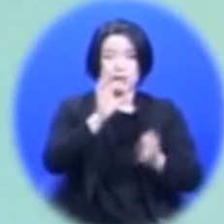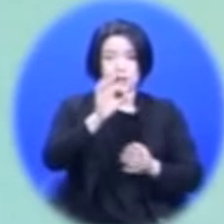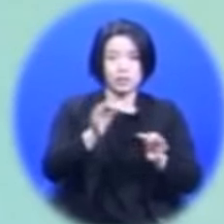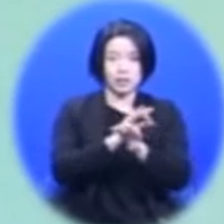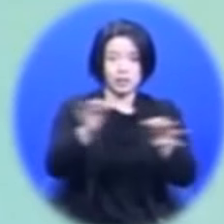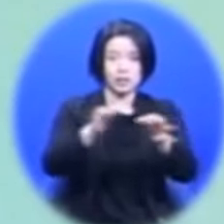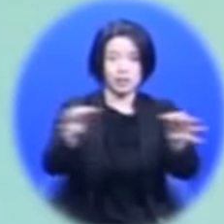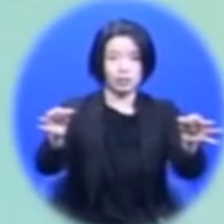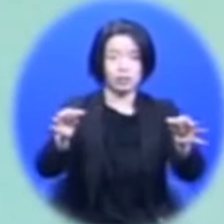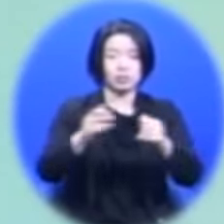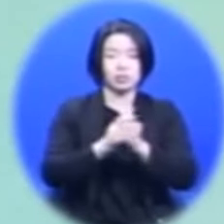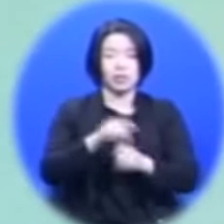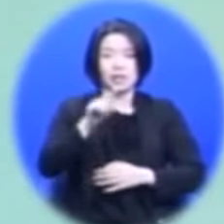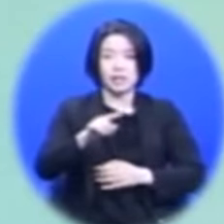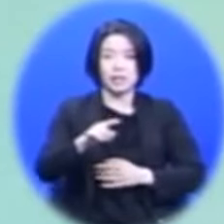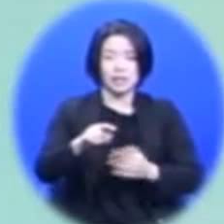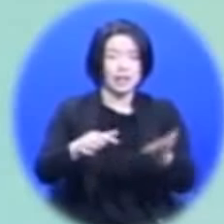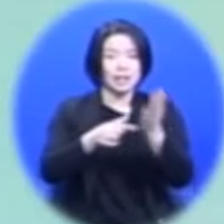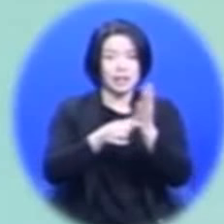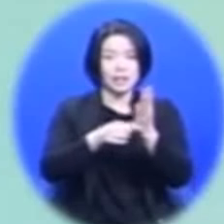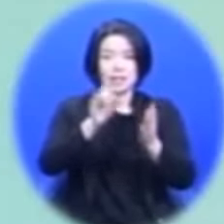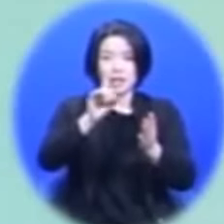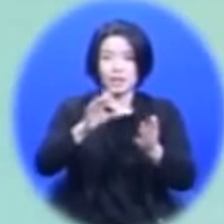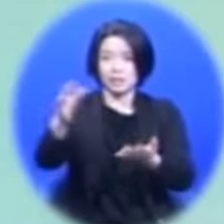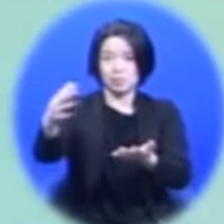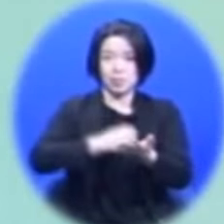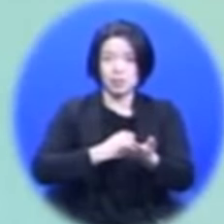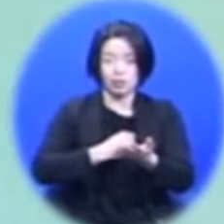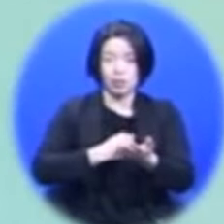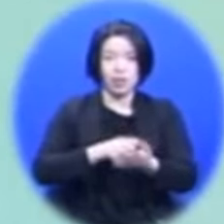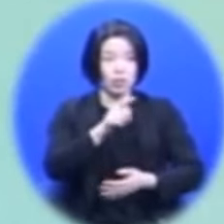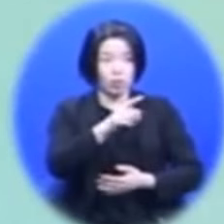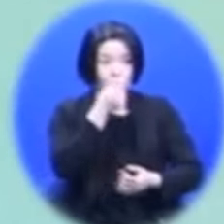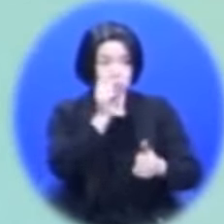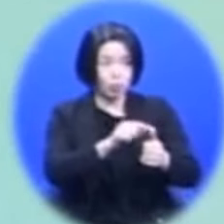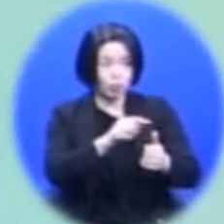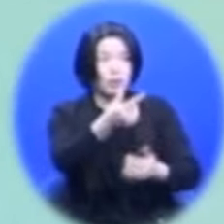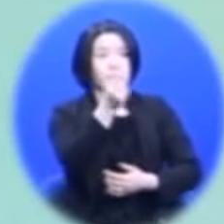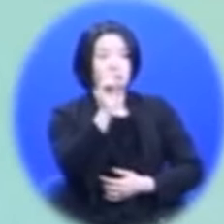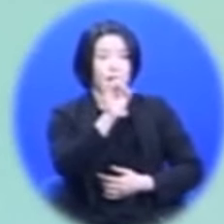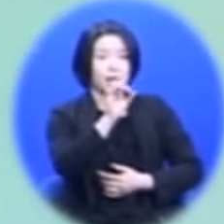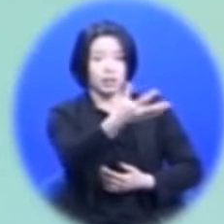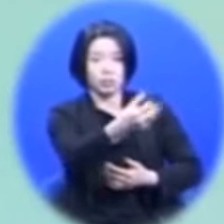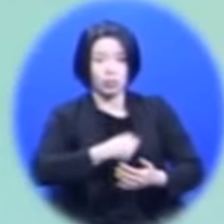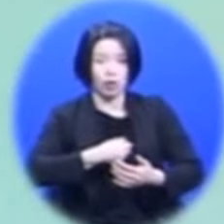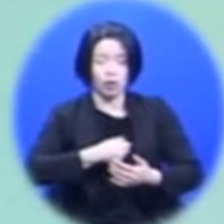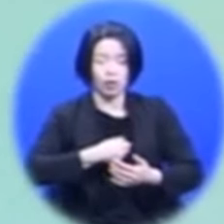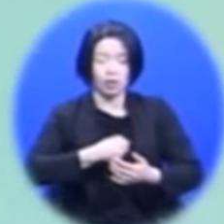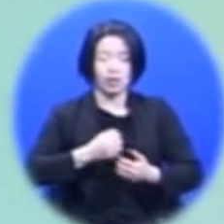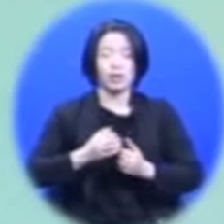나눠줬습니다. 그러면 이 딱지를 뺏기는 거야. 너 욕했지? 딱지 내놔. 그래서 딱지를 뺏어.